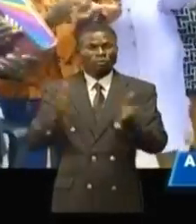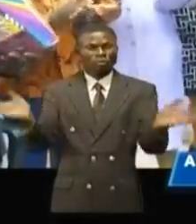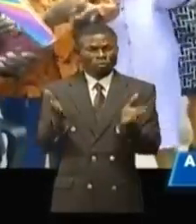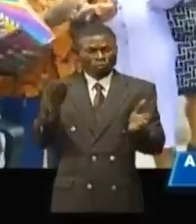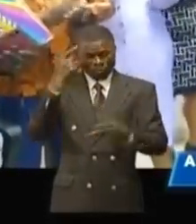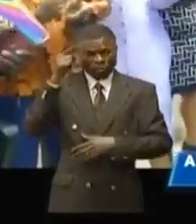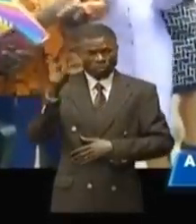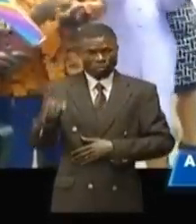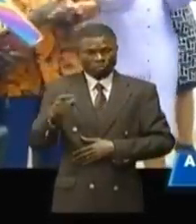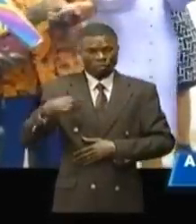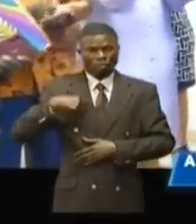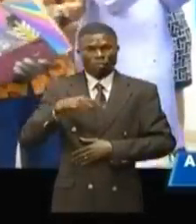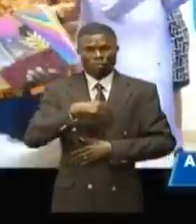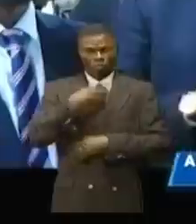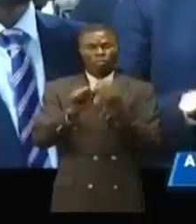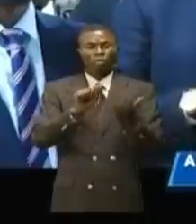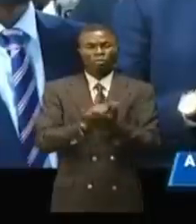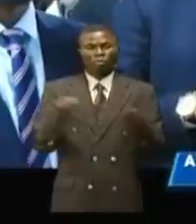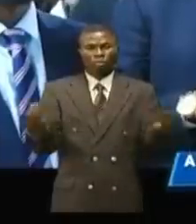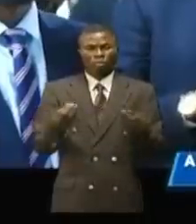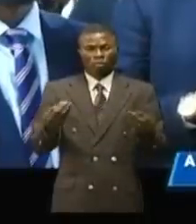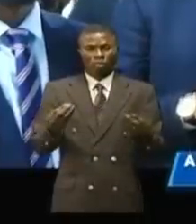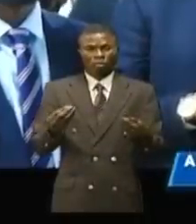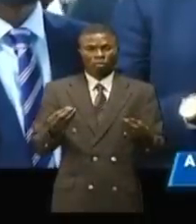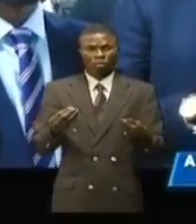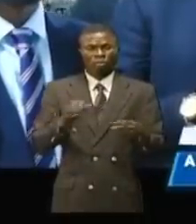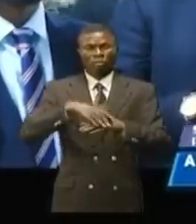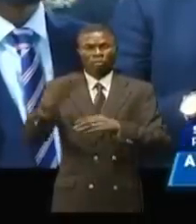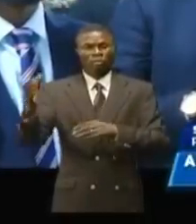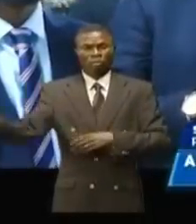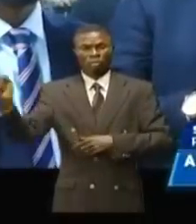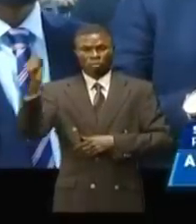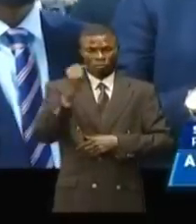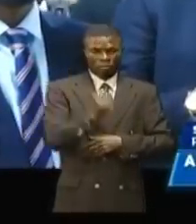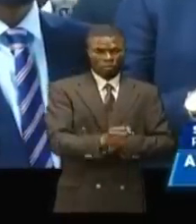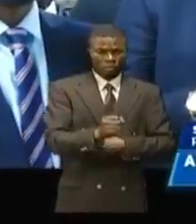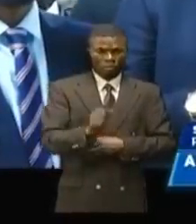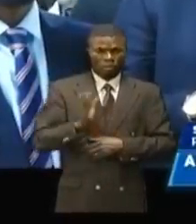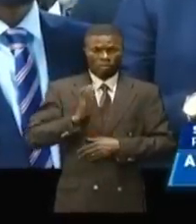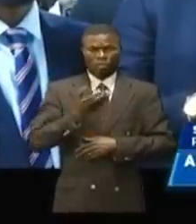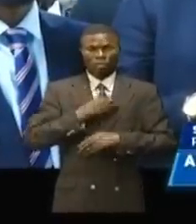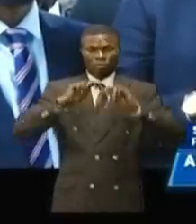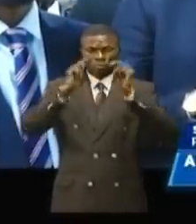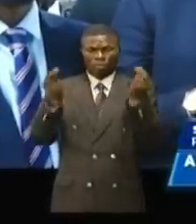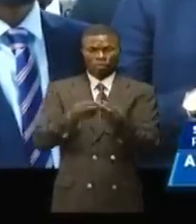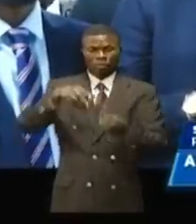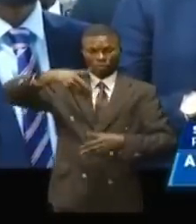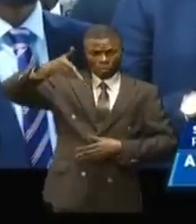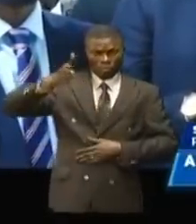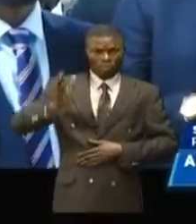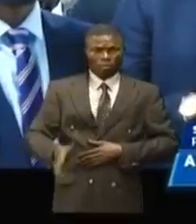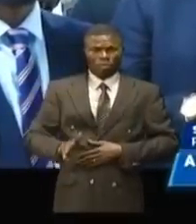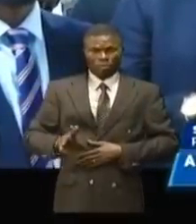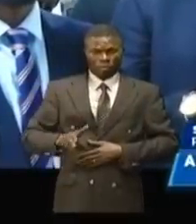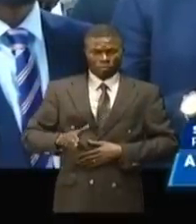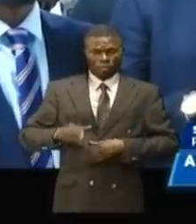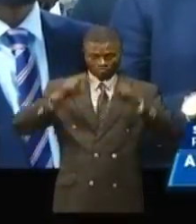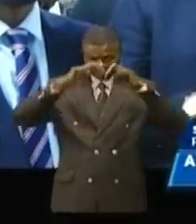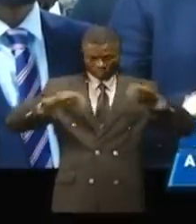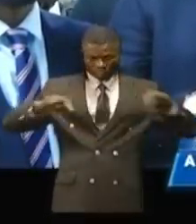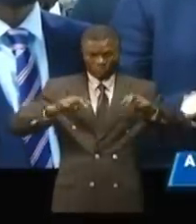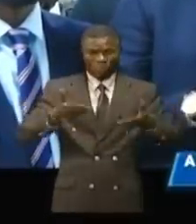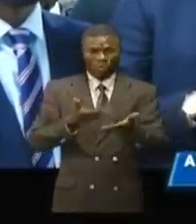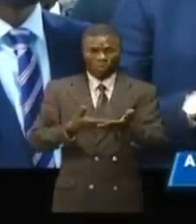l'encourager. Nous le faisons parce que, après les investigations que notre équipe d'experts a menées sur terrain,